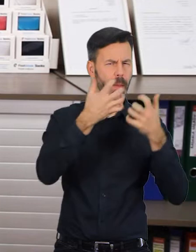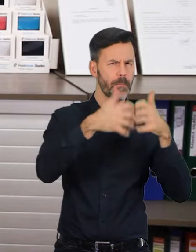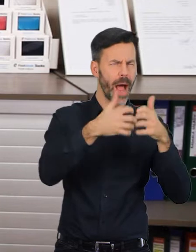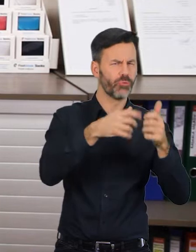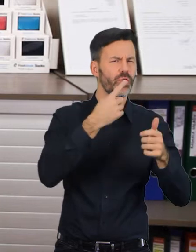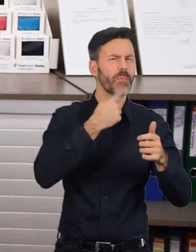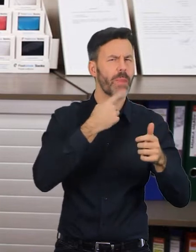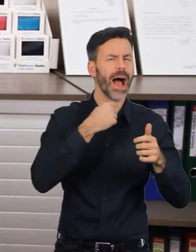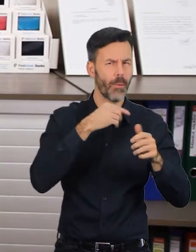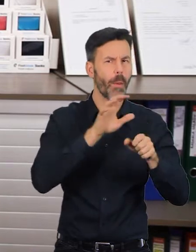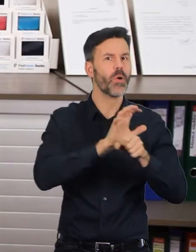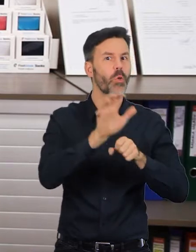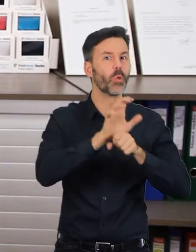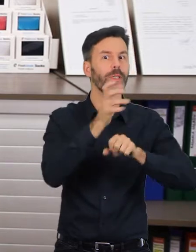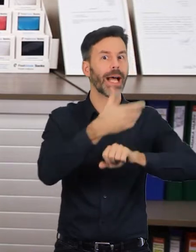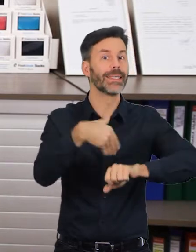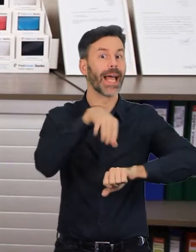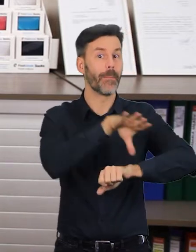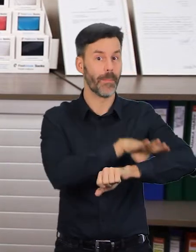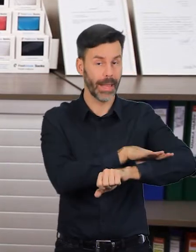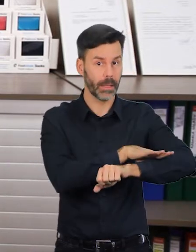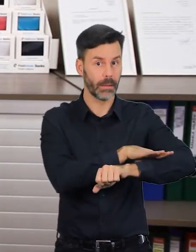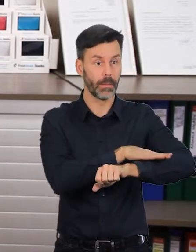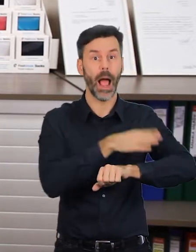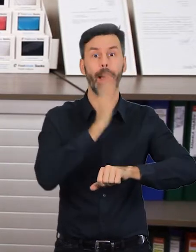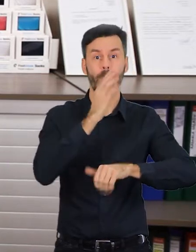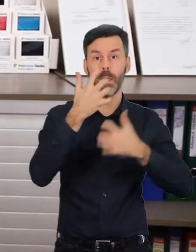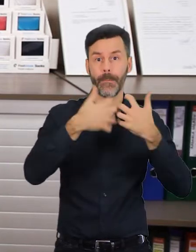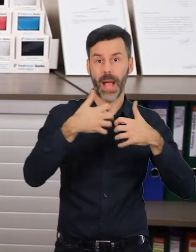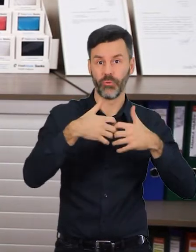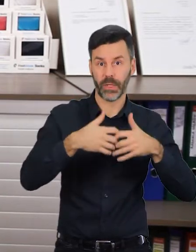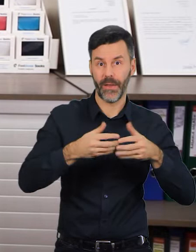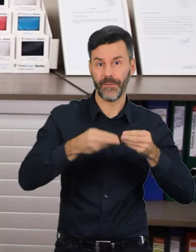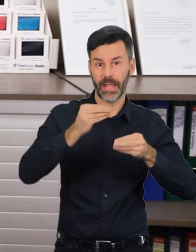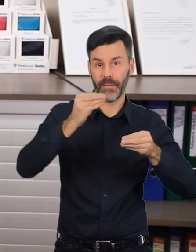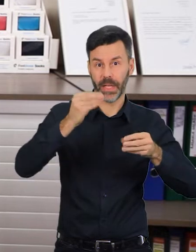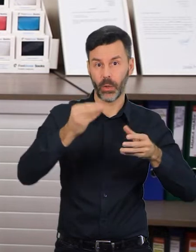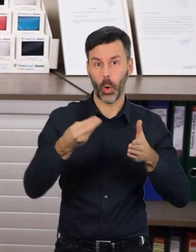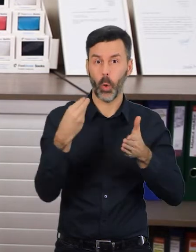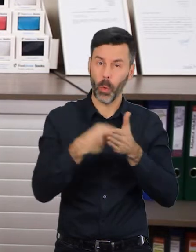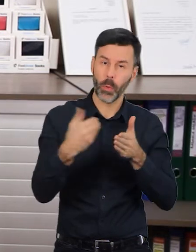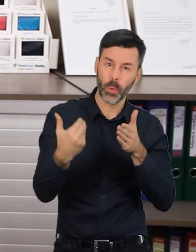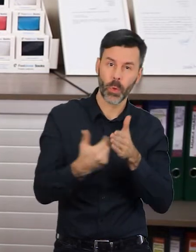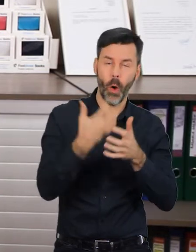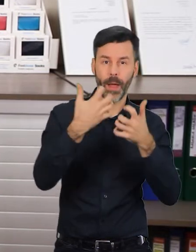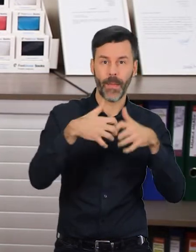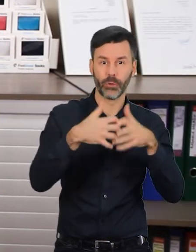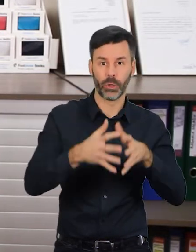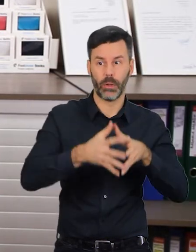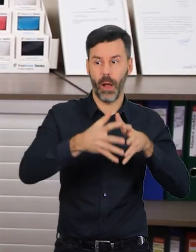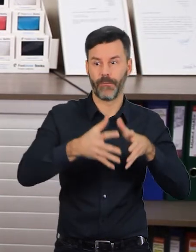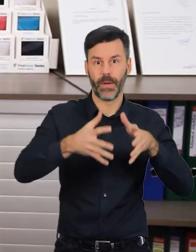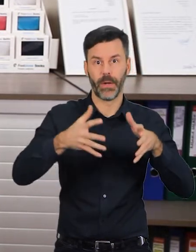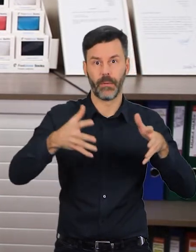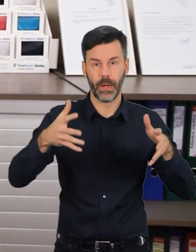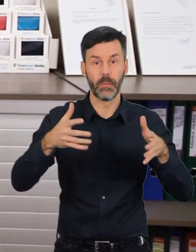maszyn produkujących skarpetki, ale z biegiem czasu rozwijaliśmy się, dokupowaliśmy